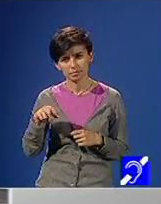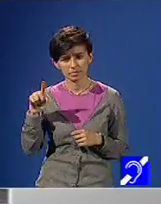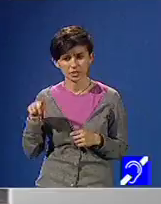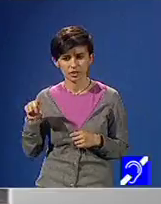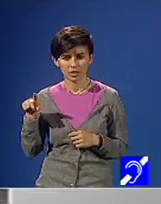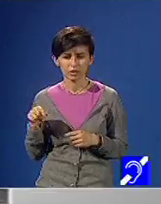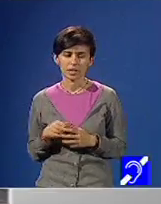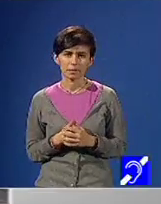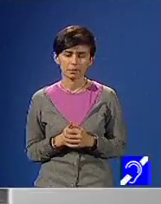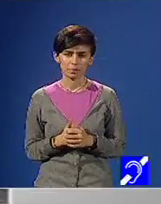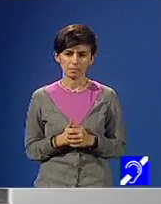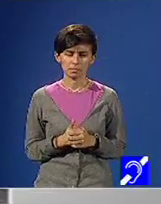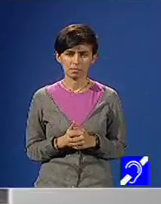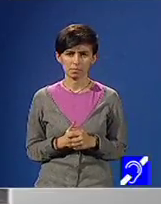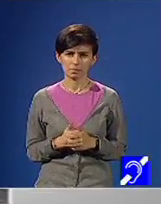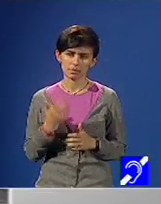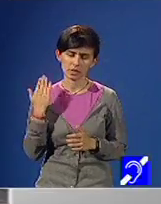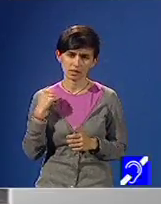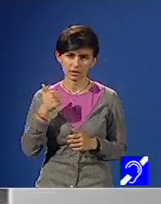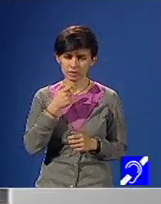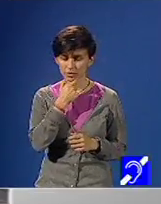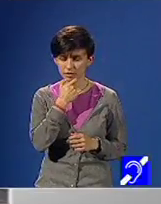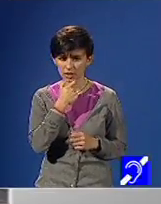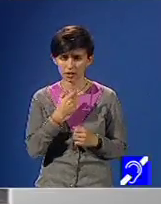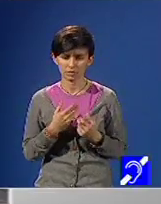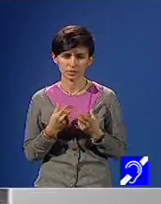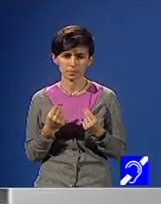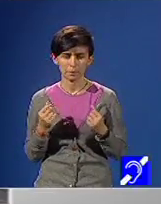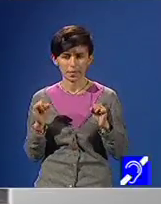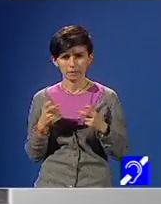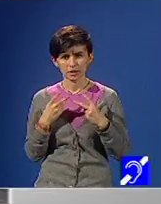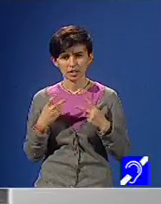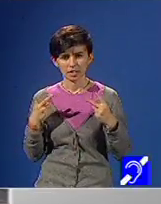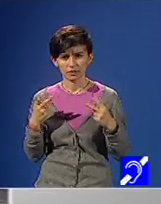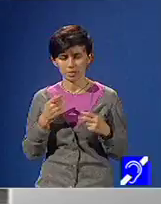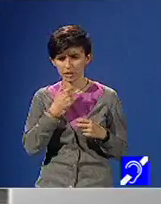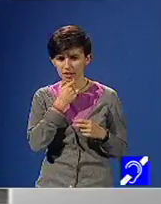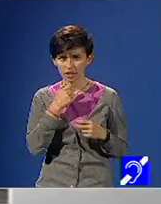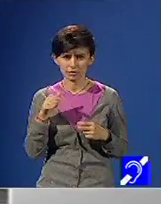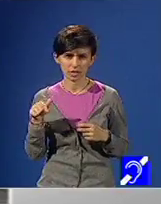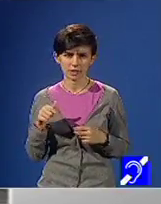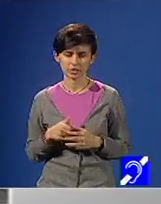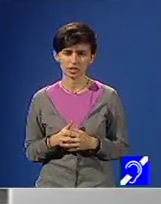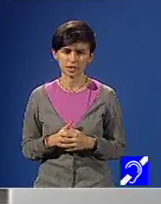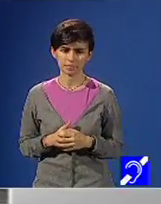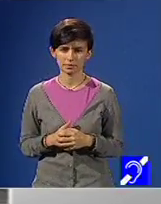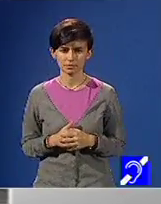fost un an plin de evenimente anul acela și